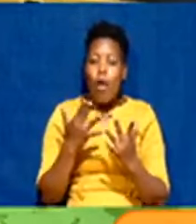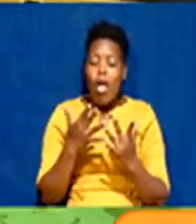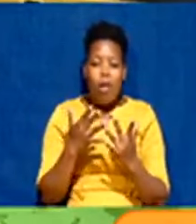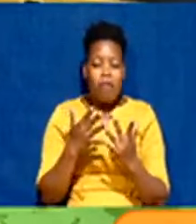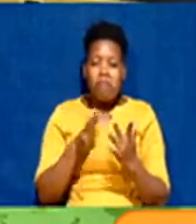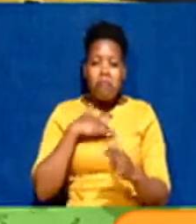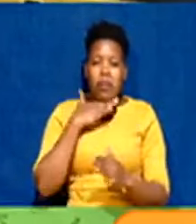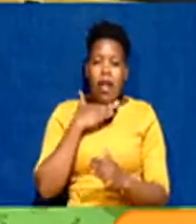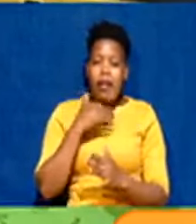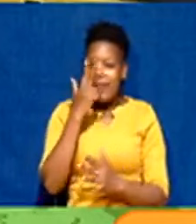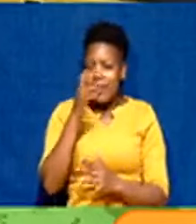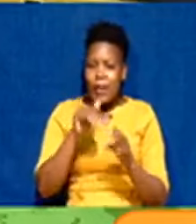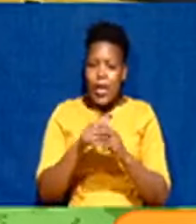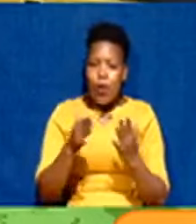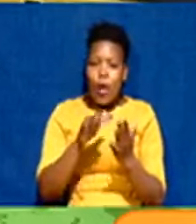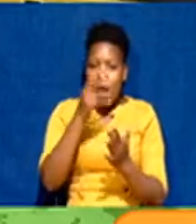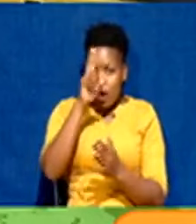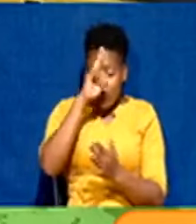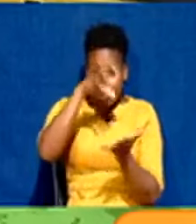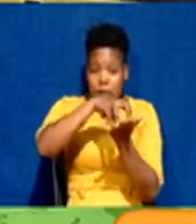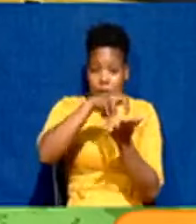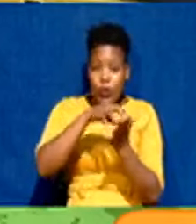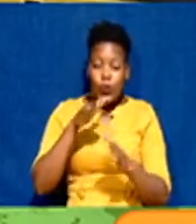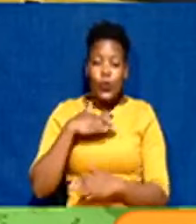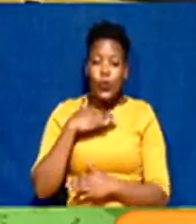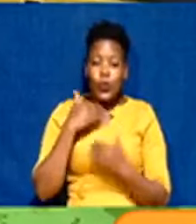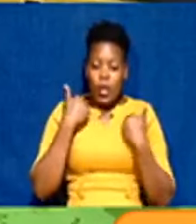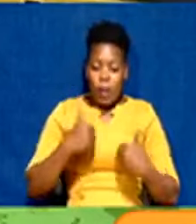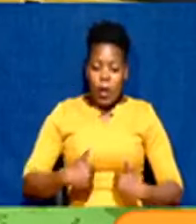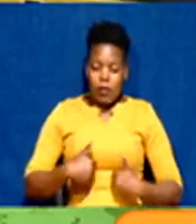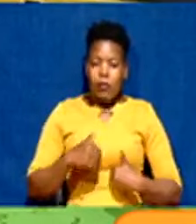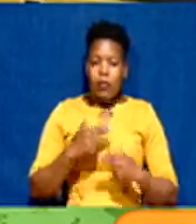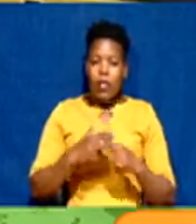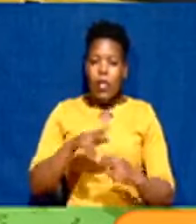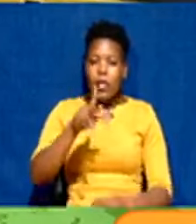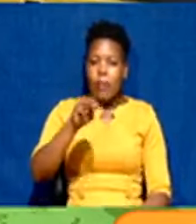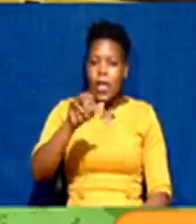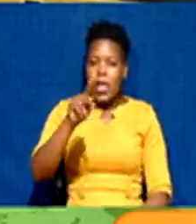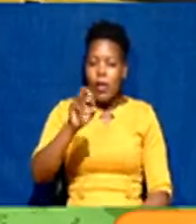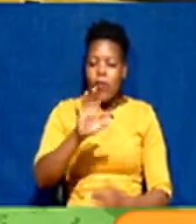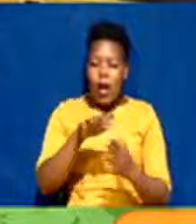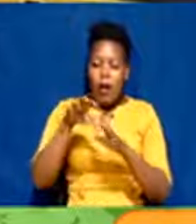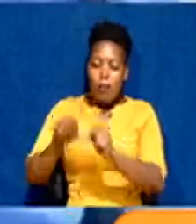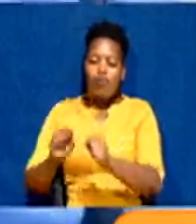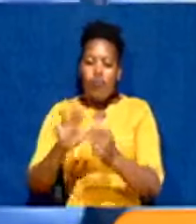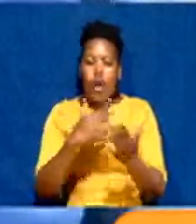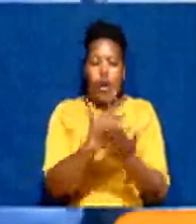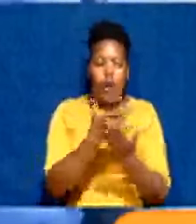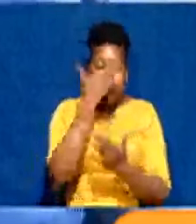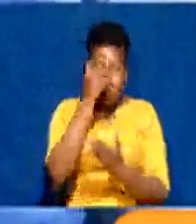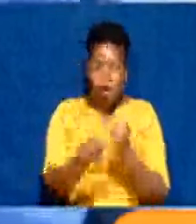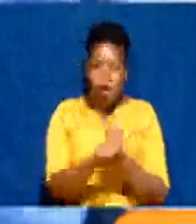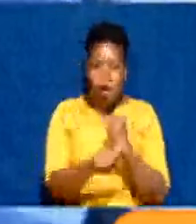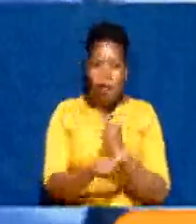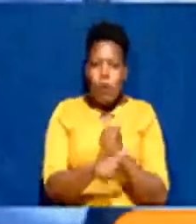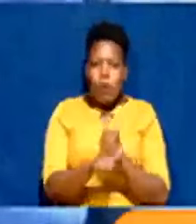tatanishi kwenye kituo cha polisi cha Mukuyuni. Inadaiwa marehemu Savali Kikemu alikamatwa na kuzuiliwa kwa tuhuma za kuzua vurugu